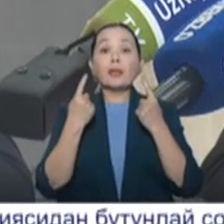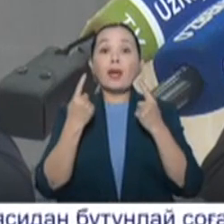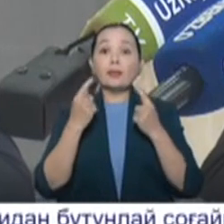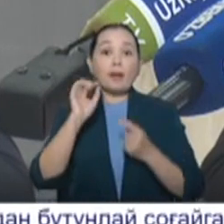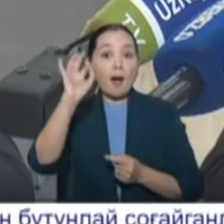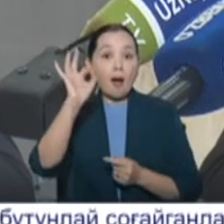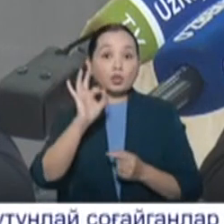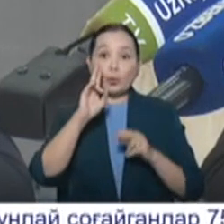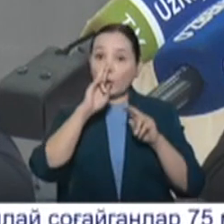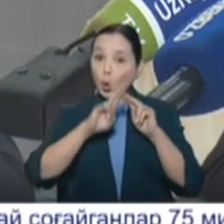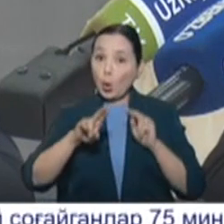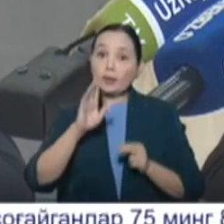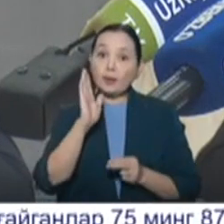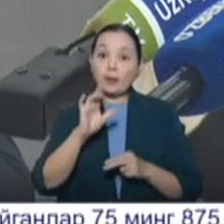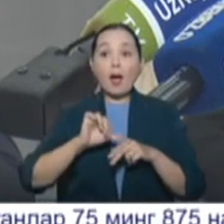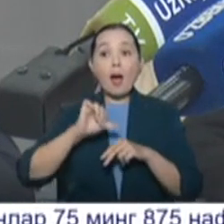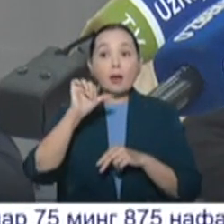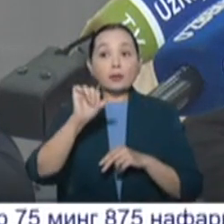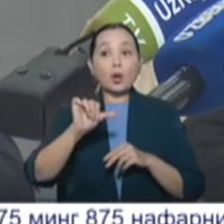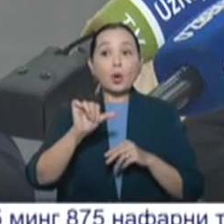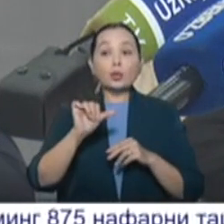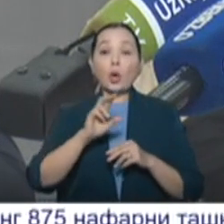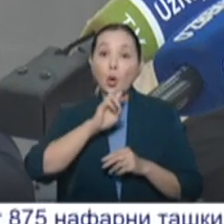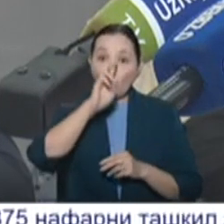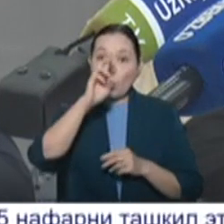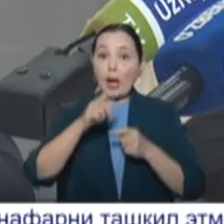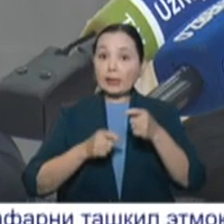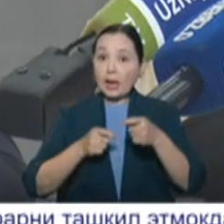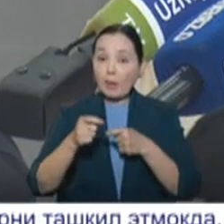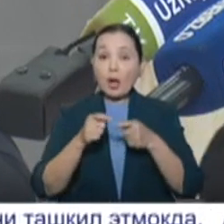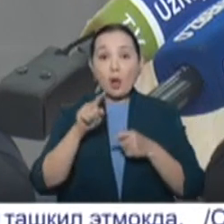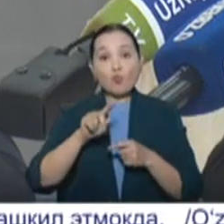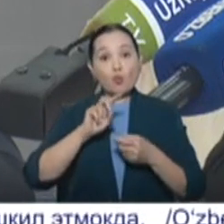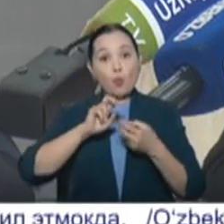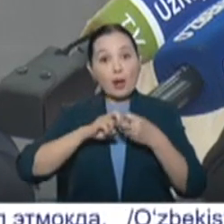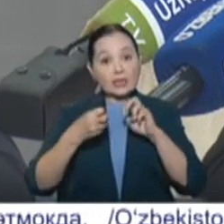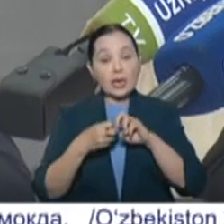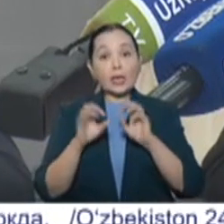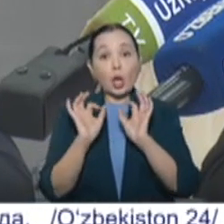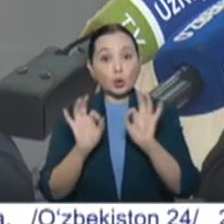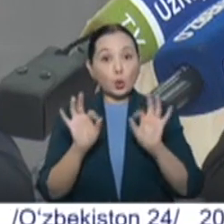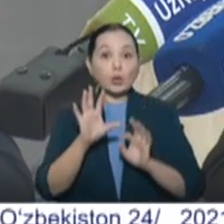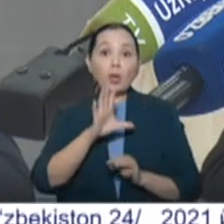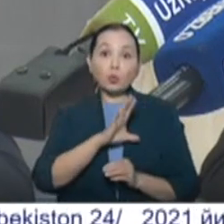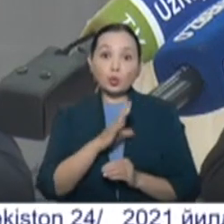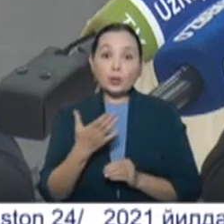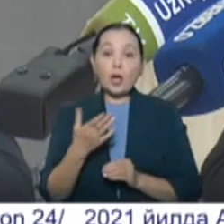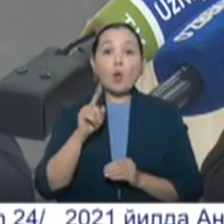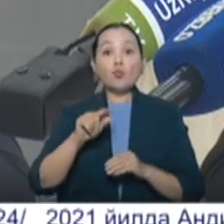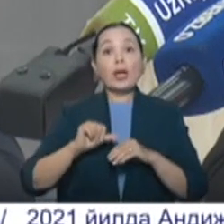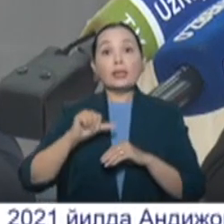hajmlarda yo'qotilganligini alohida hukumat rahbarimiz bu masalaga to'xtalib o'tildi.